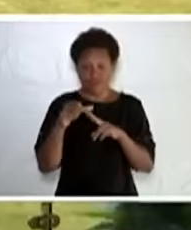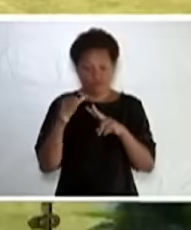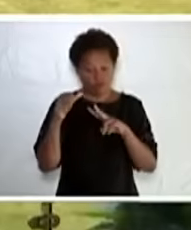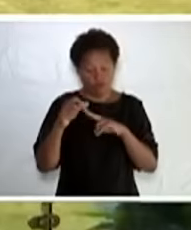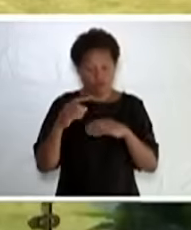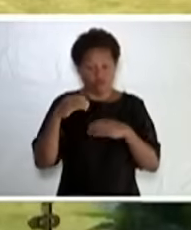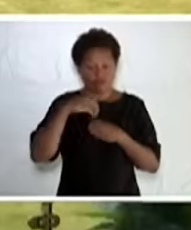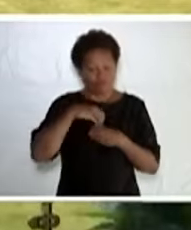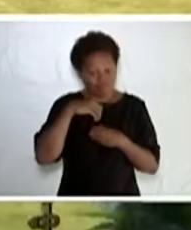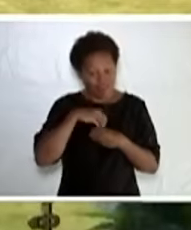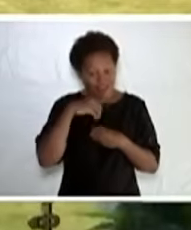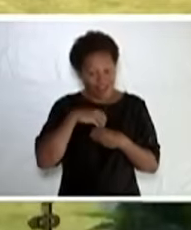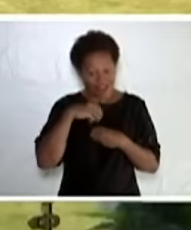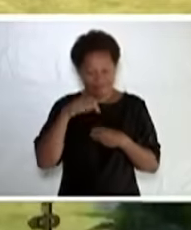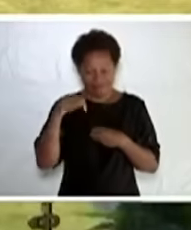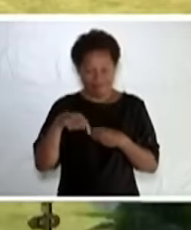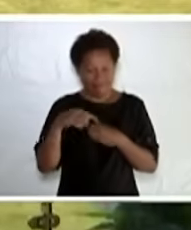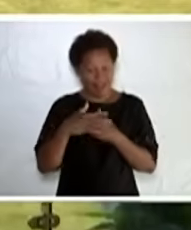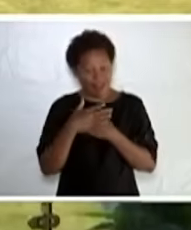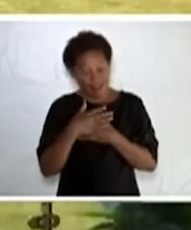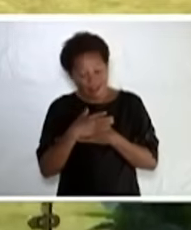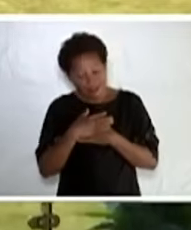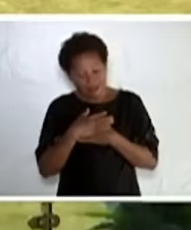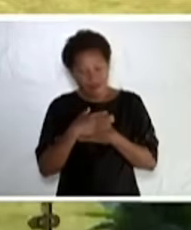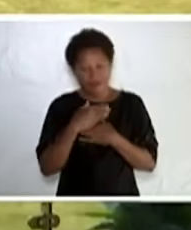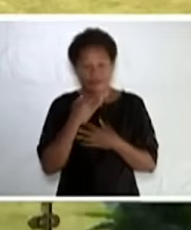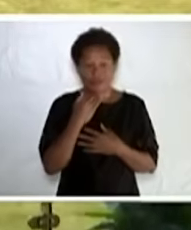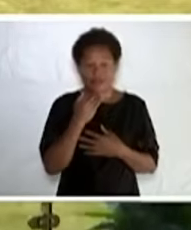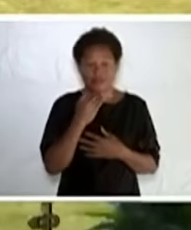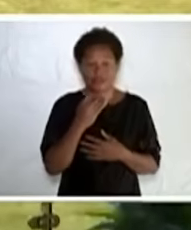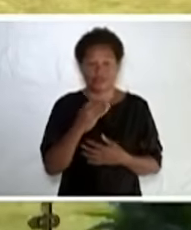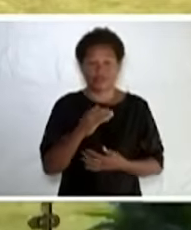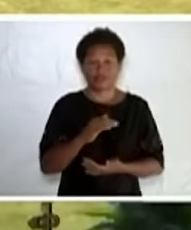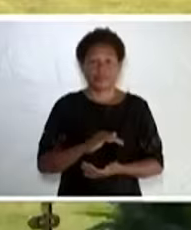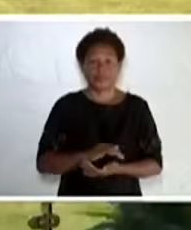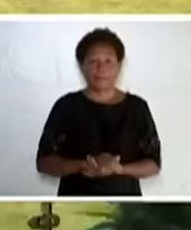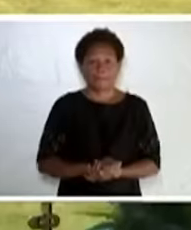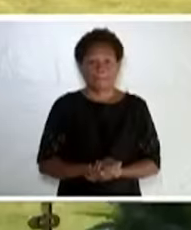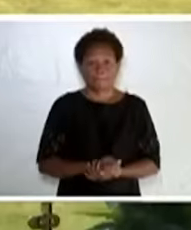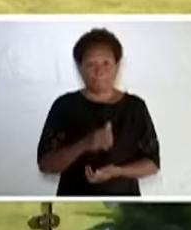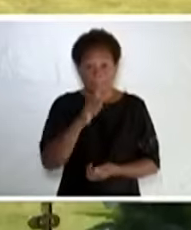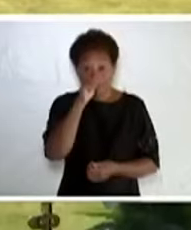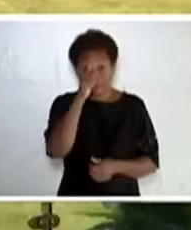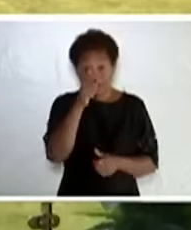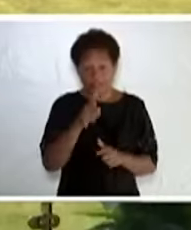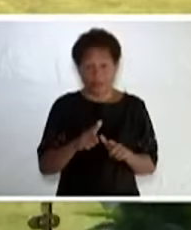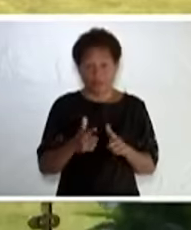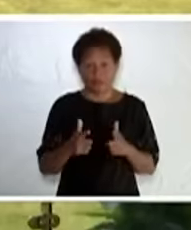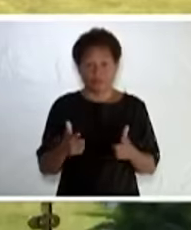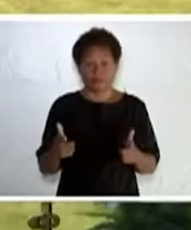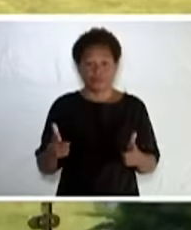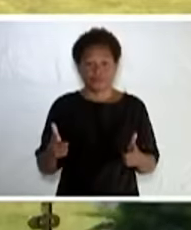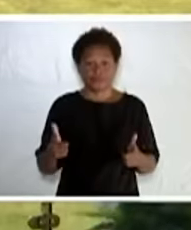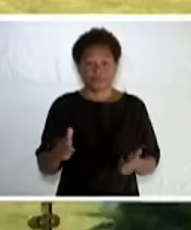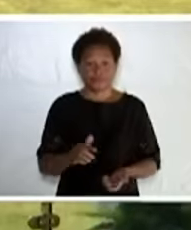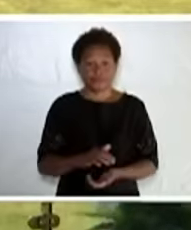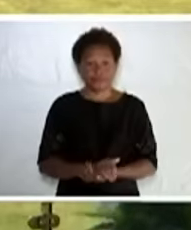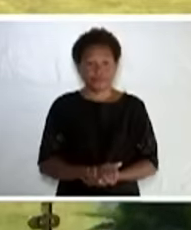passion for the nation, which they love so much. बिल्कुल। और आपको बताएं कि